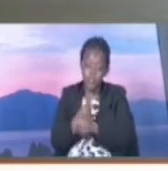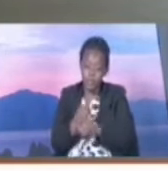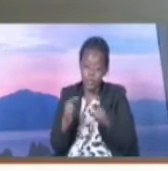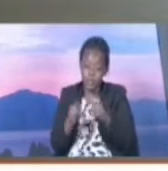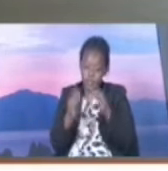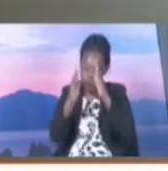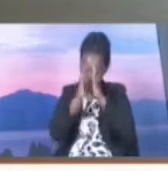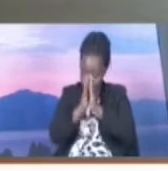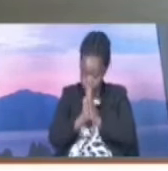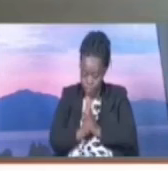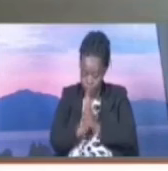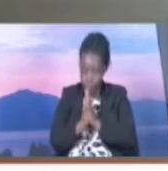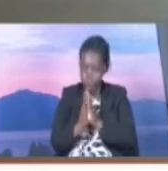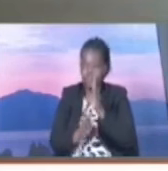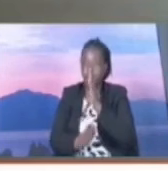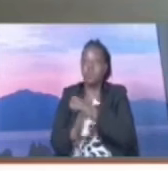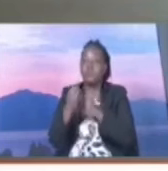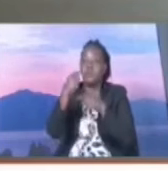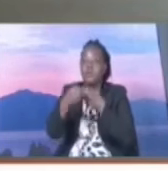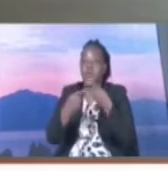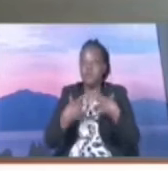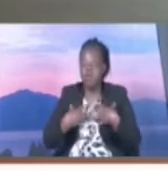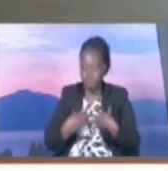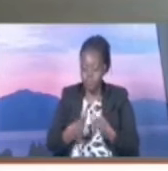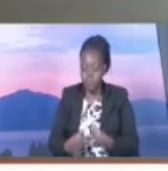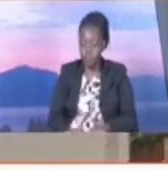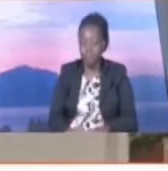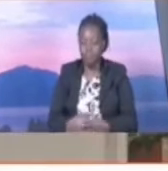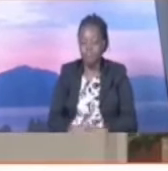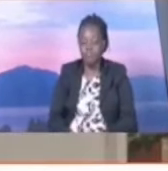ne bamusabira Omukama ayongere okumuwangaza.